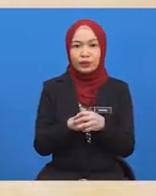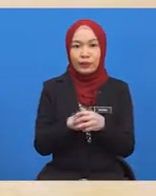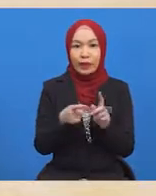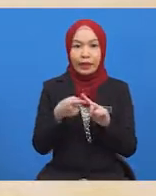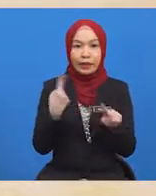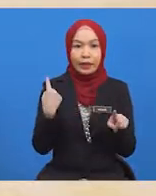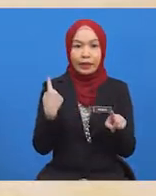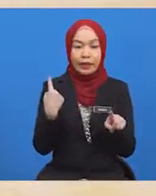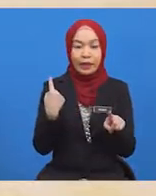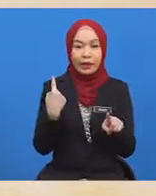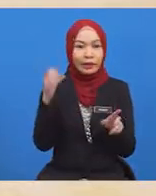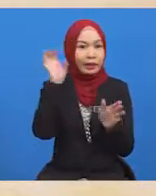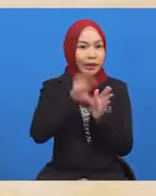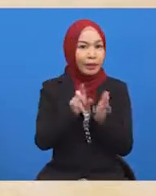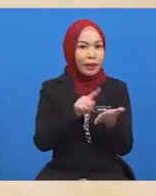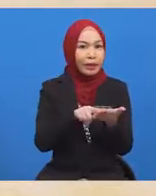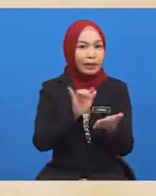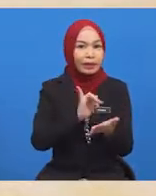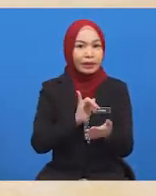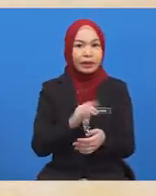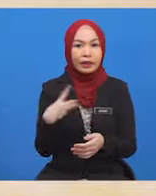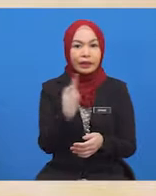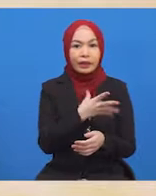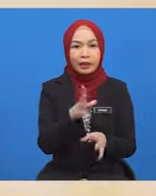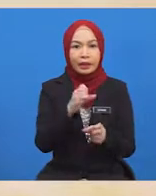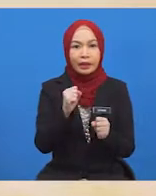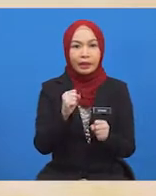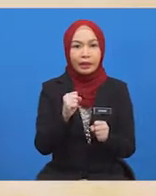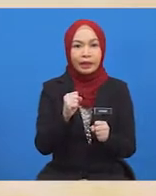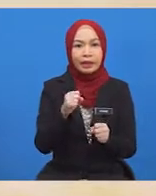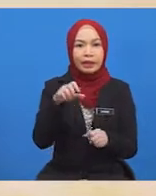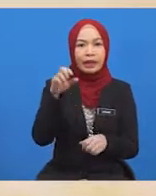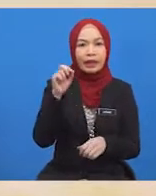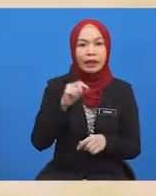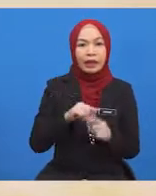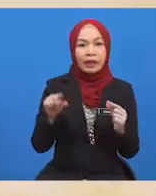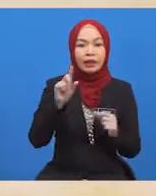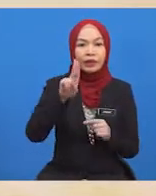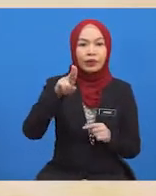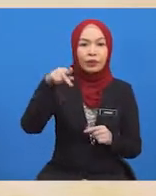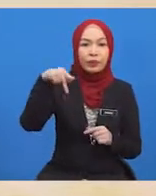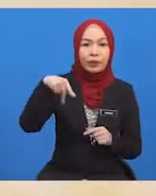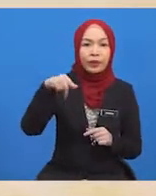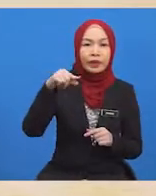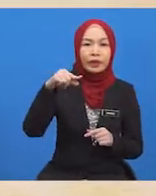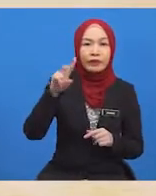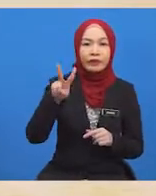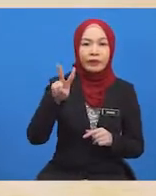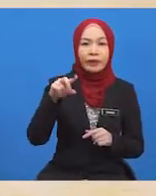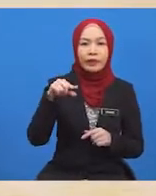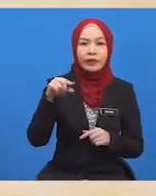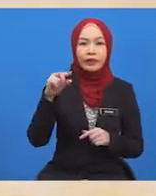Daripada rajah, kita dapati bahawa garis UP, VQ, WR dan